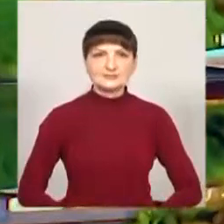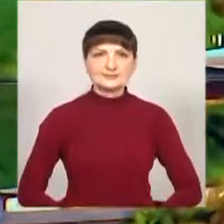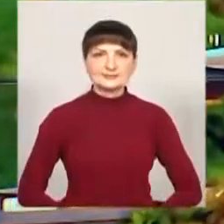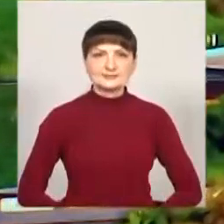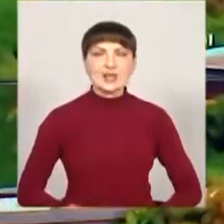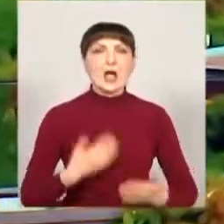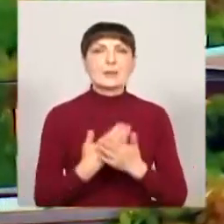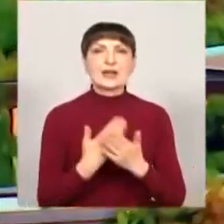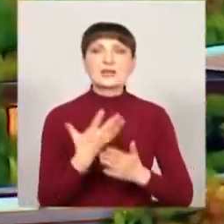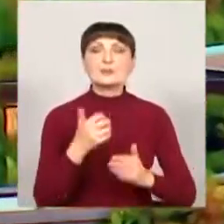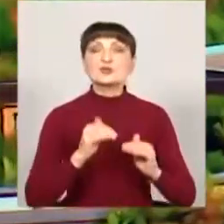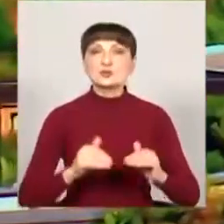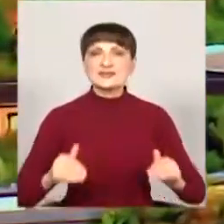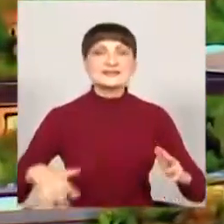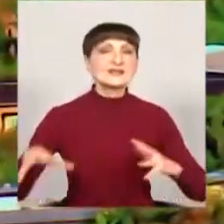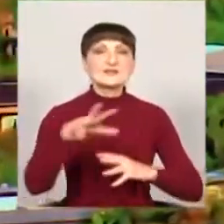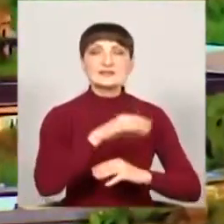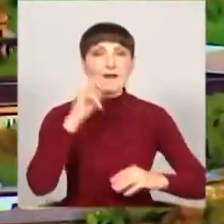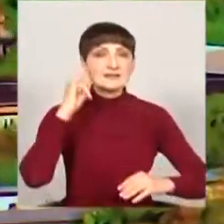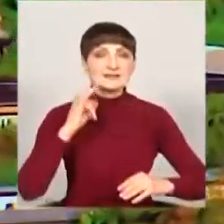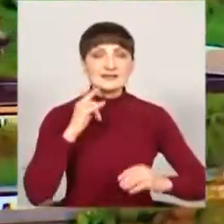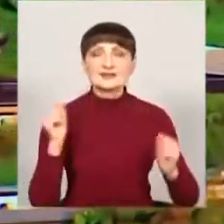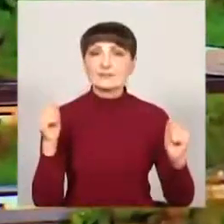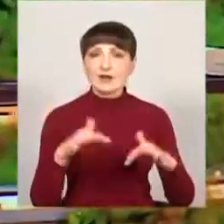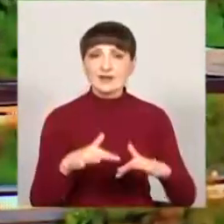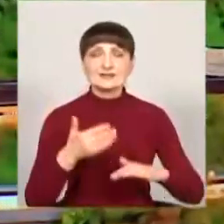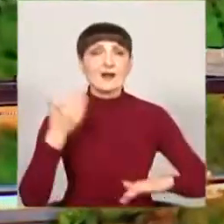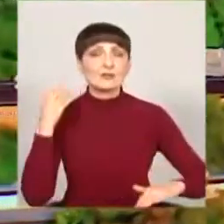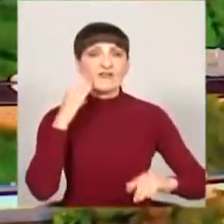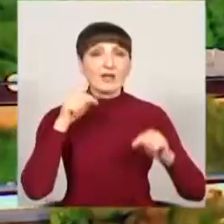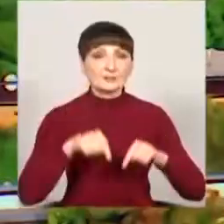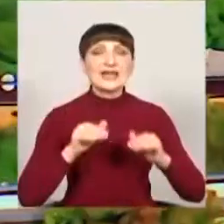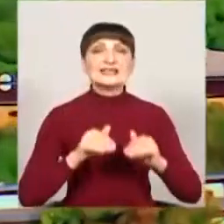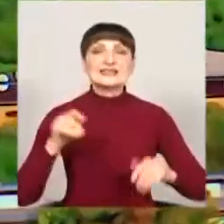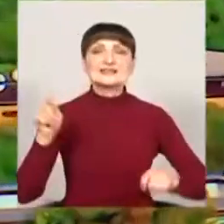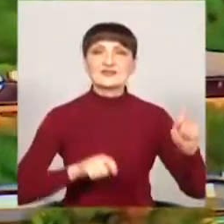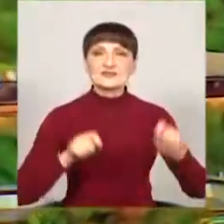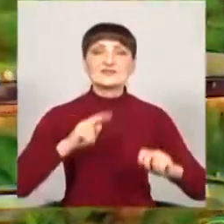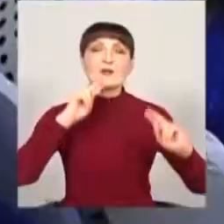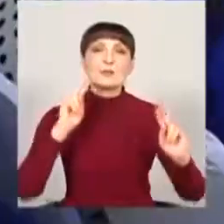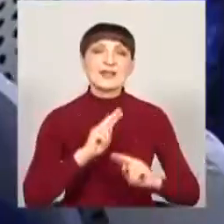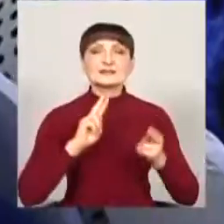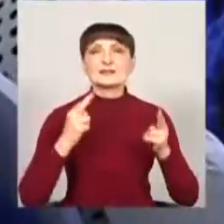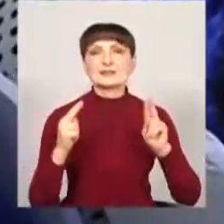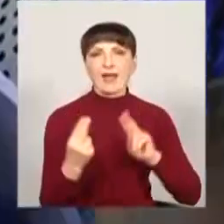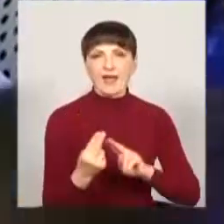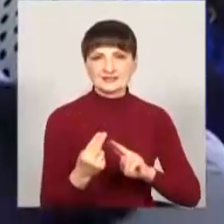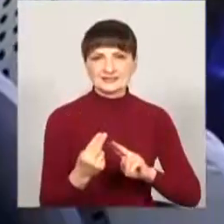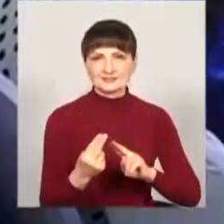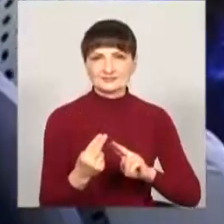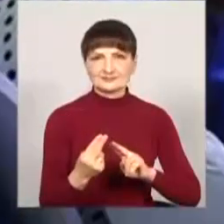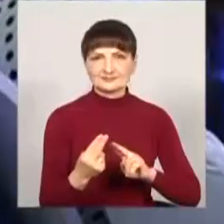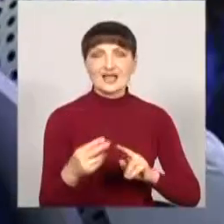порядка 500 детей со всех уголков казахстана собрались накануне в алматы на детском фестивале песен и танцев гульден до дала